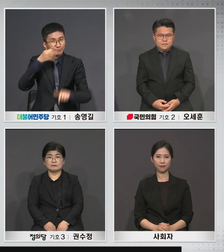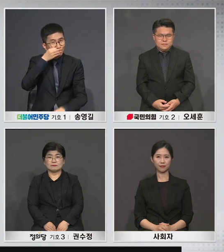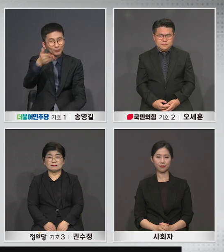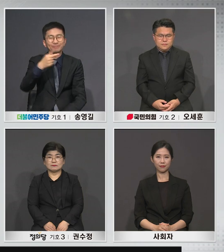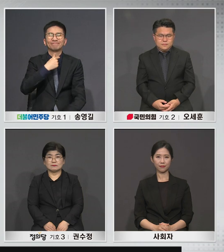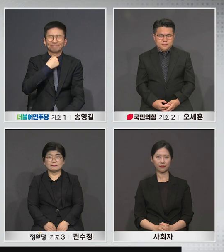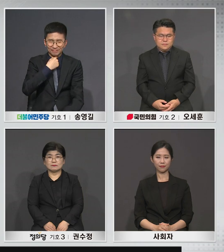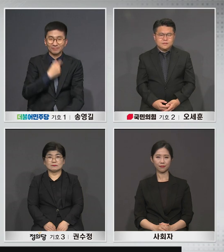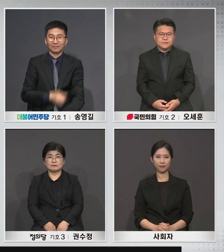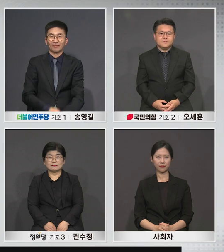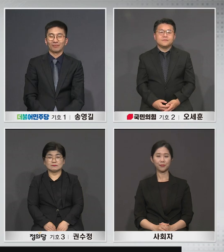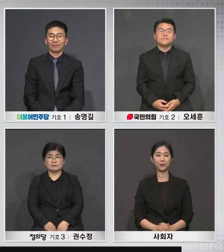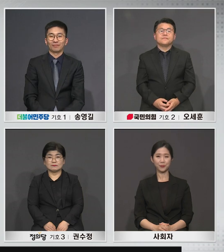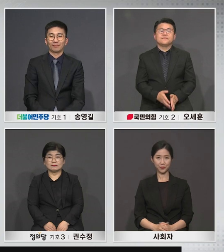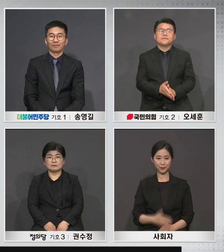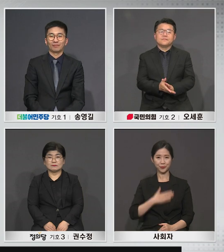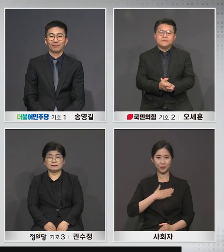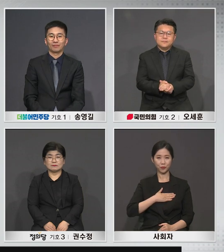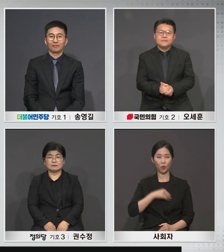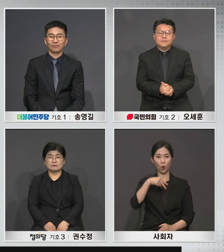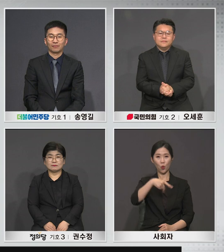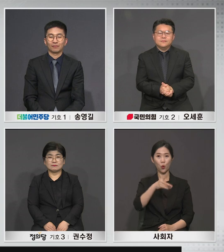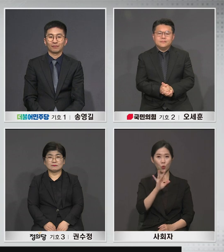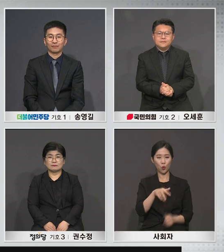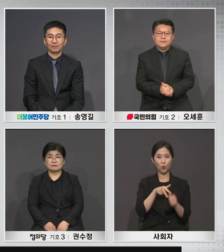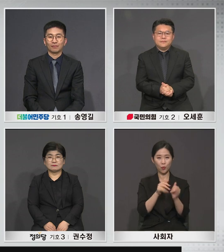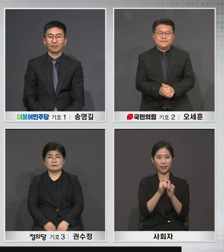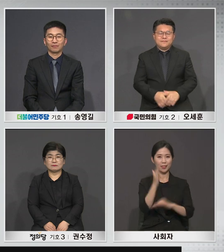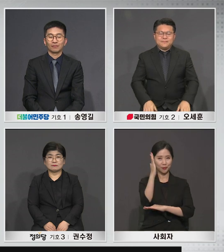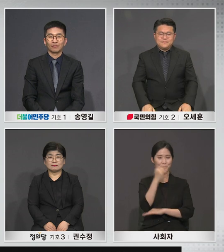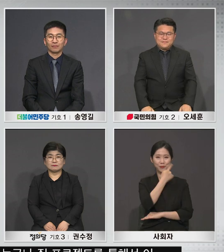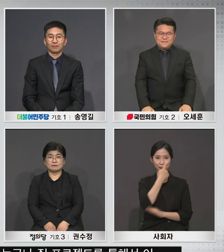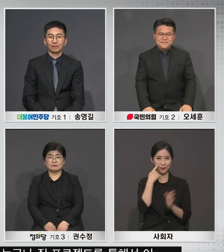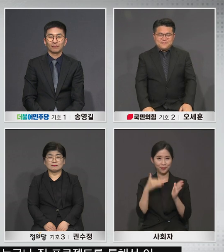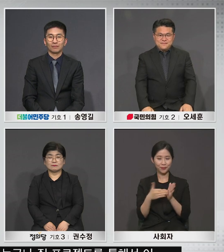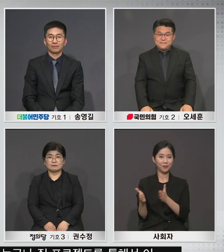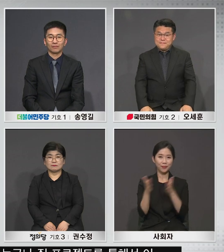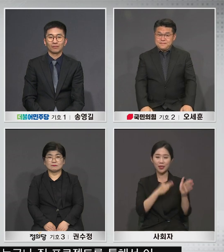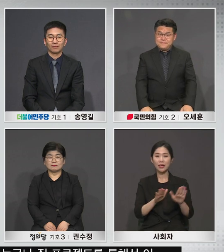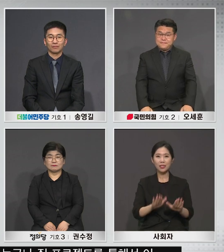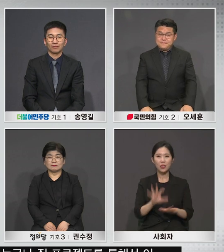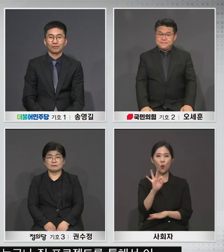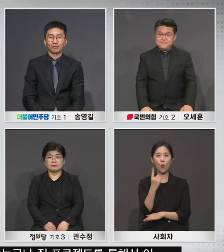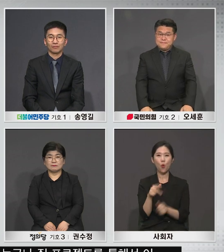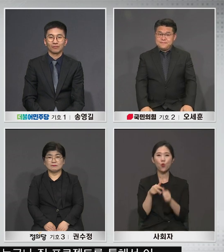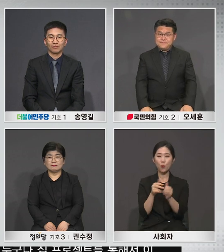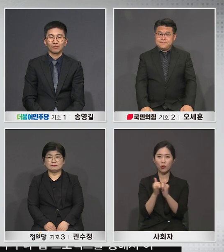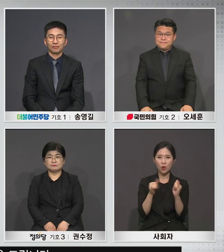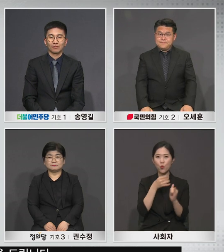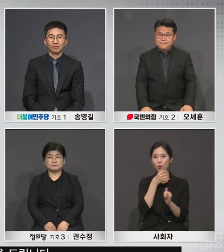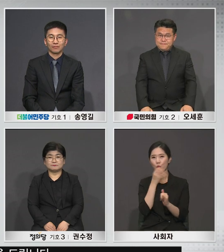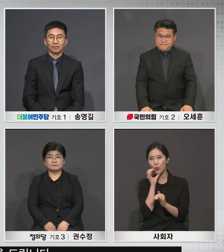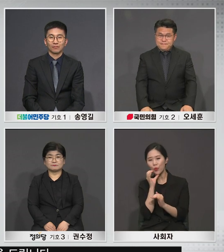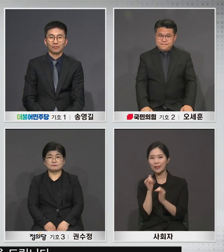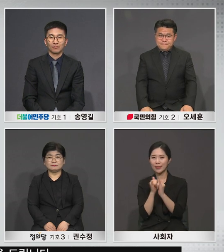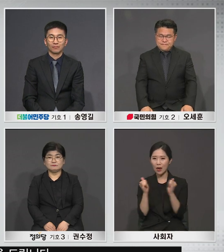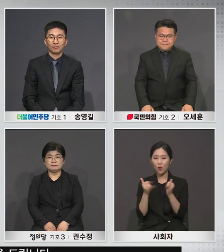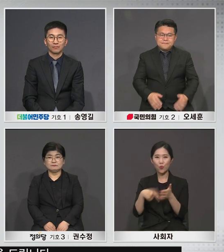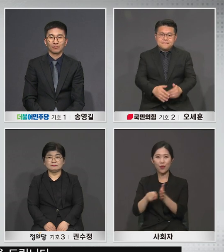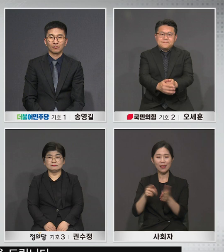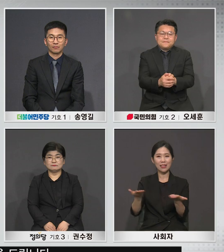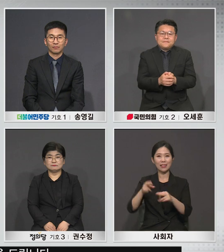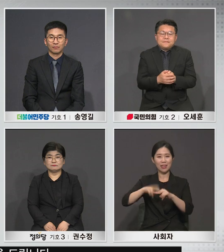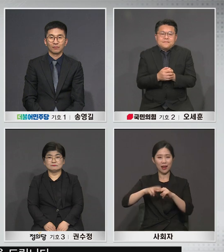말씀을 드리겠습니다. 송영일 후보님 말씀 잘 들었고요. 이번에는 오세훈 후보의 중장년층 일자리 정책 공약 발표해 주시죠.